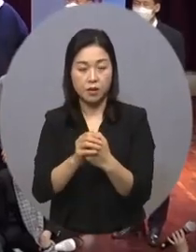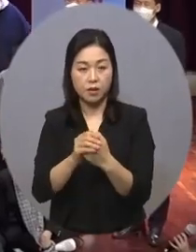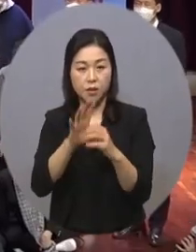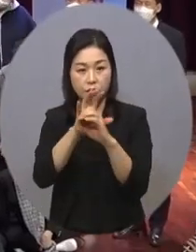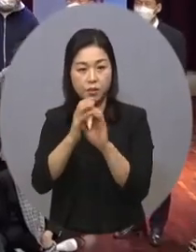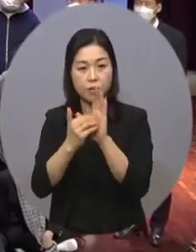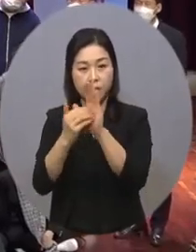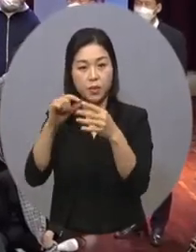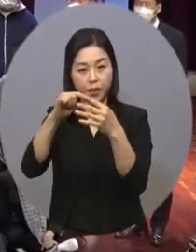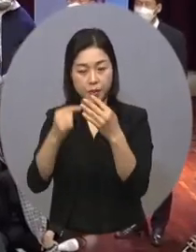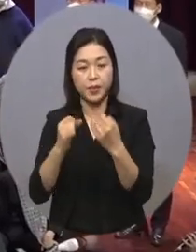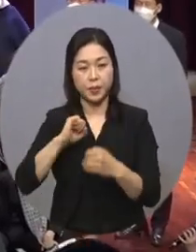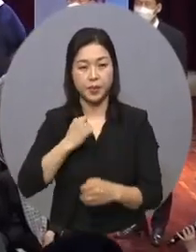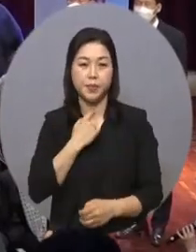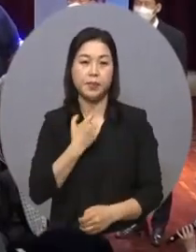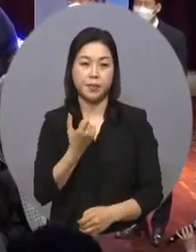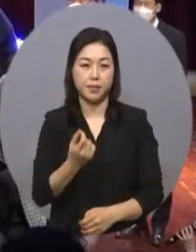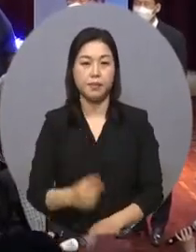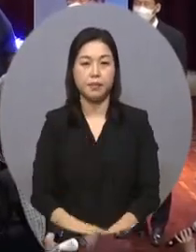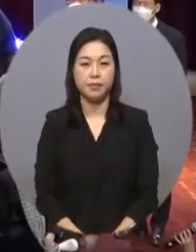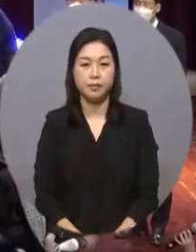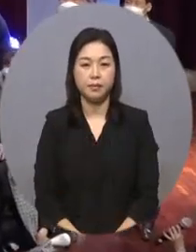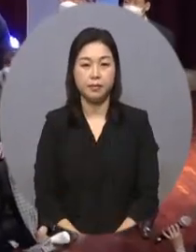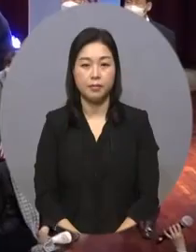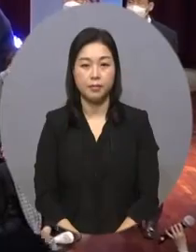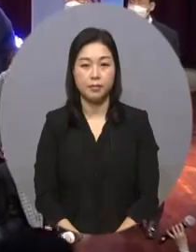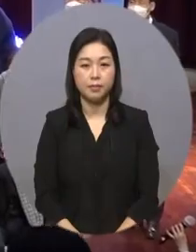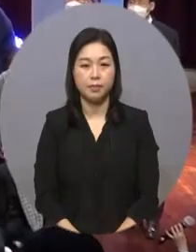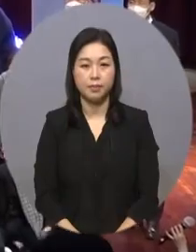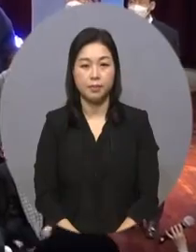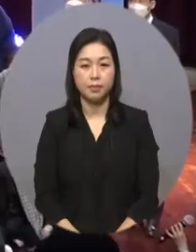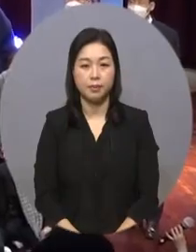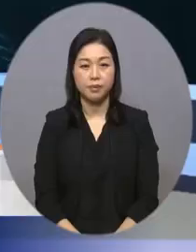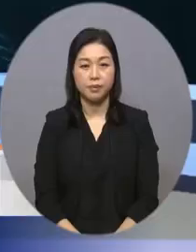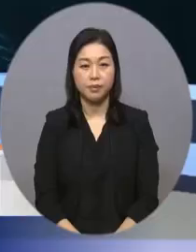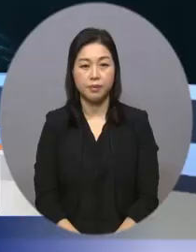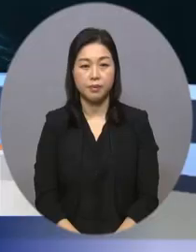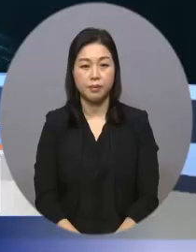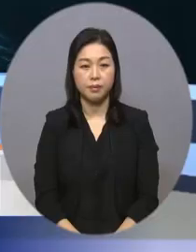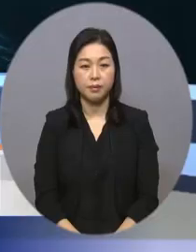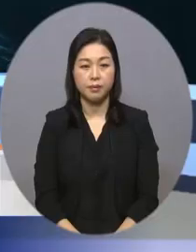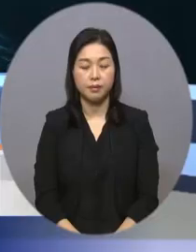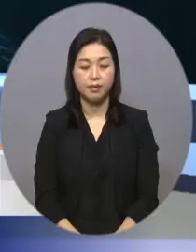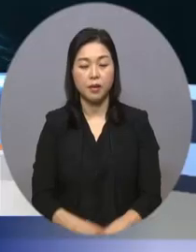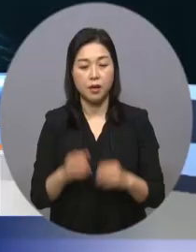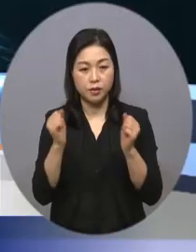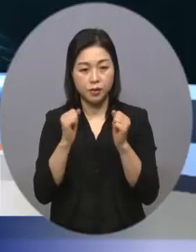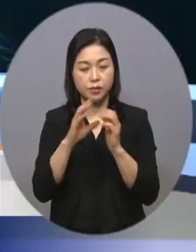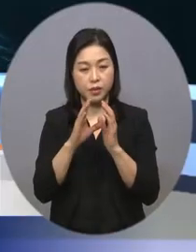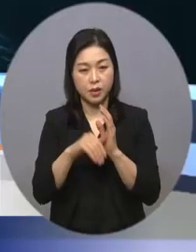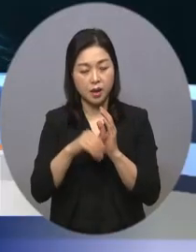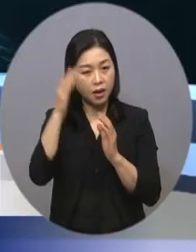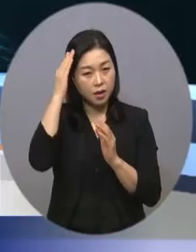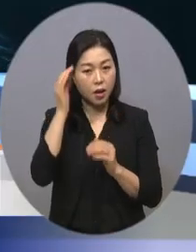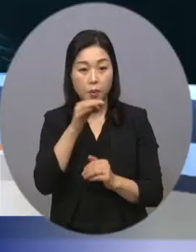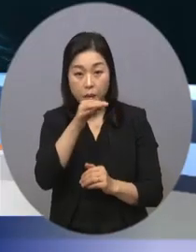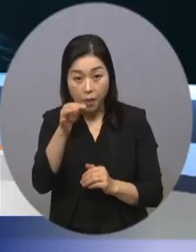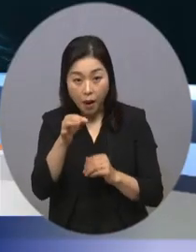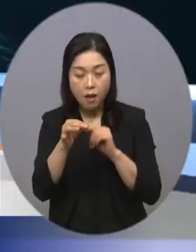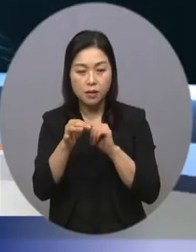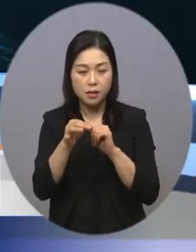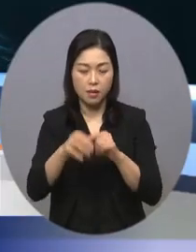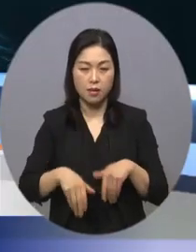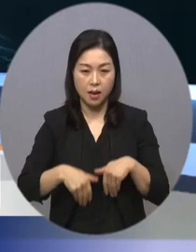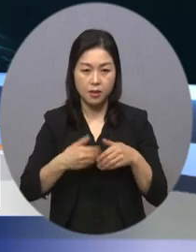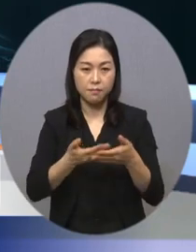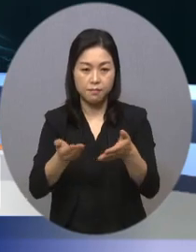준수하며 진행되었습니다. 복지TV 뉴스 노혜림입니다. 추운 겨울 연탄을 통해 따뜻한